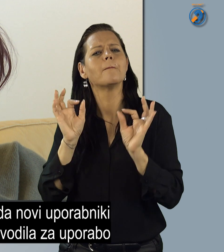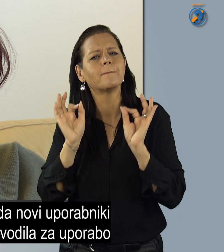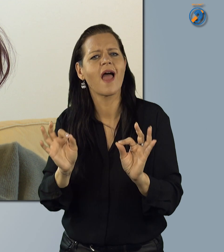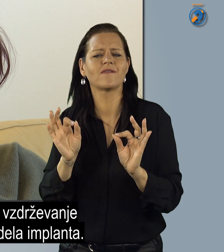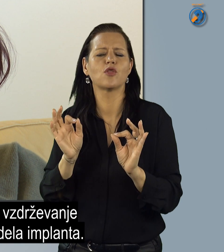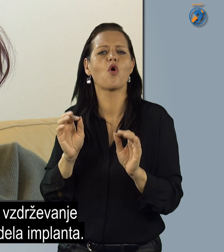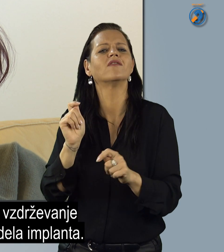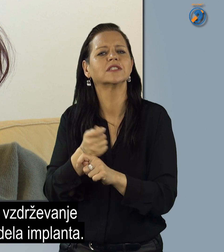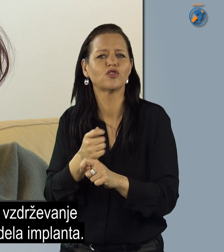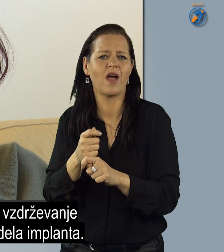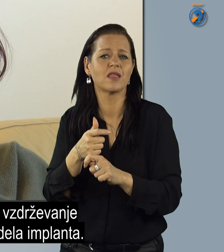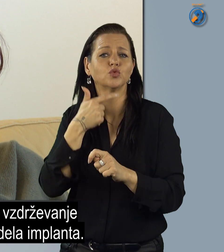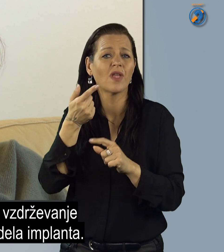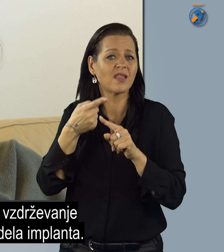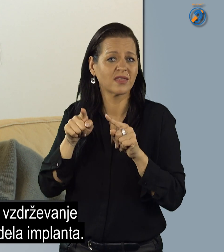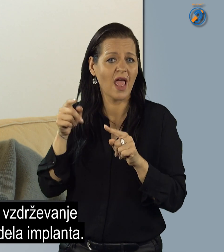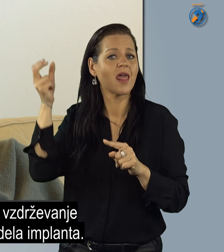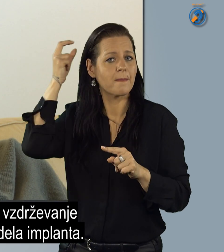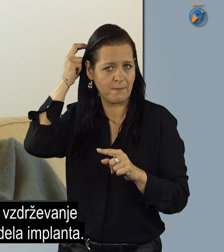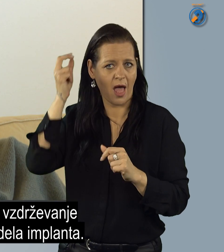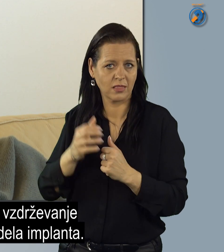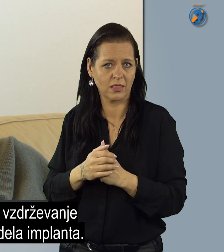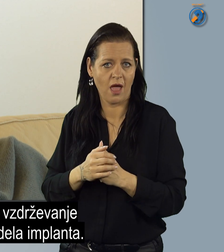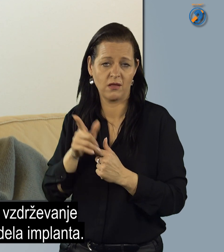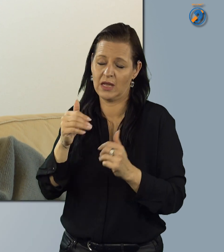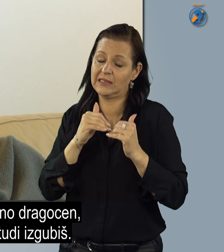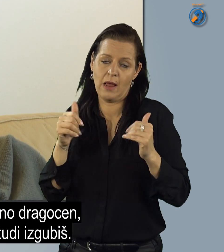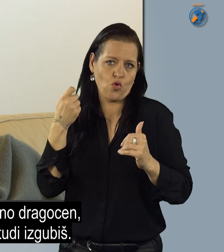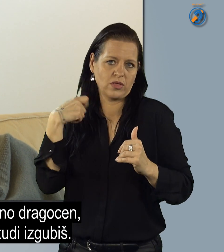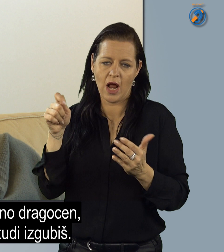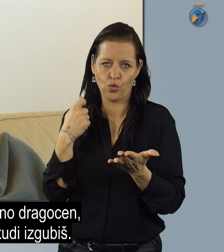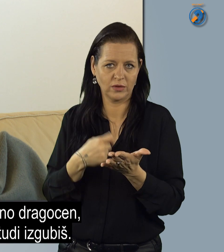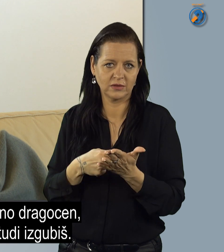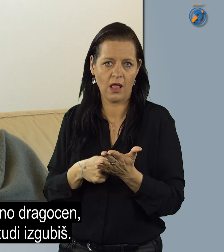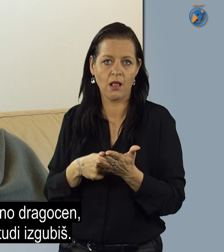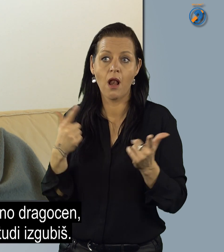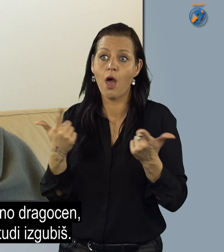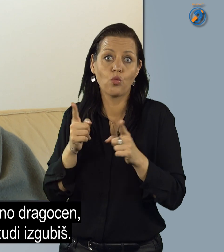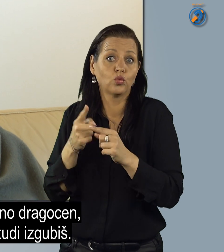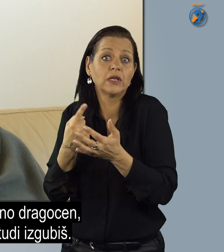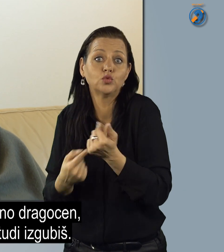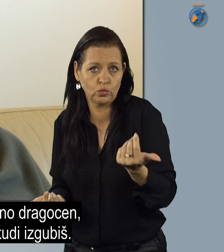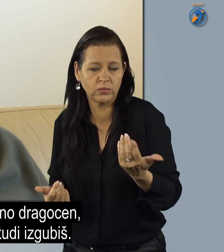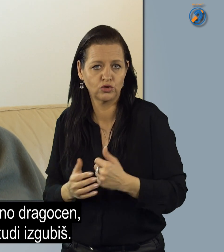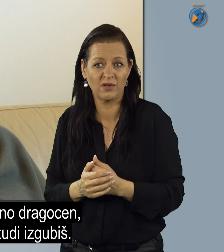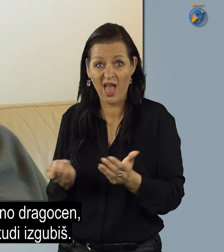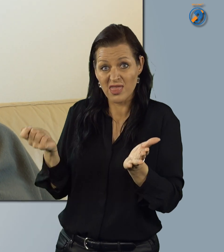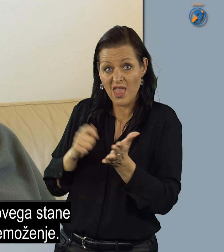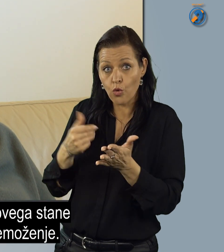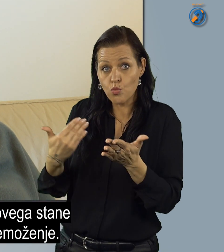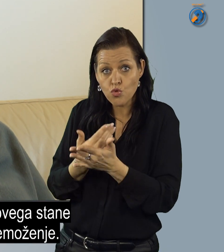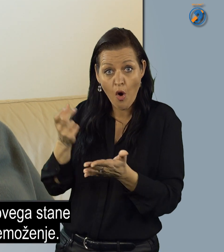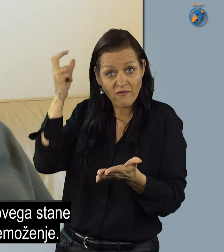pravilno vzdrževanje zunanjega dela implanta. Ta je izredno dragocen, lahko ga tudi